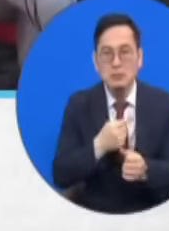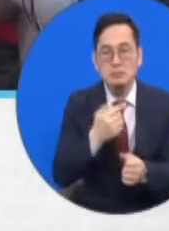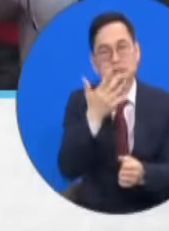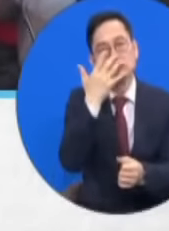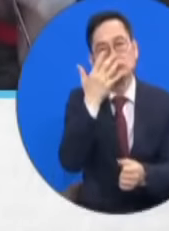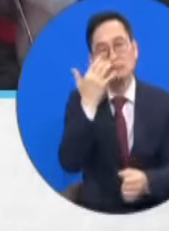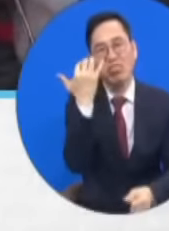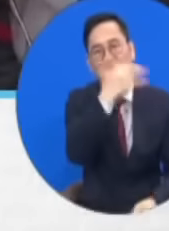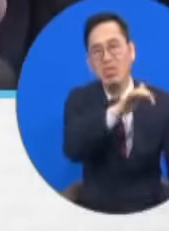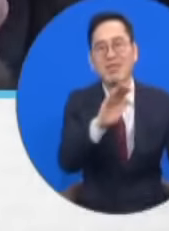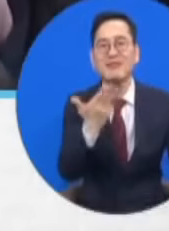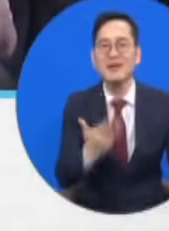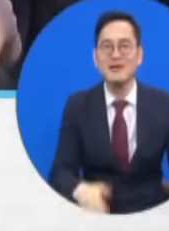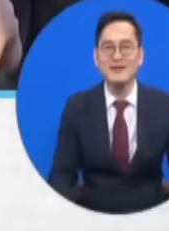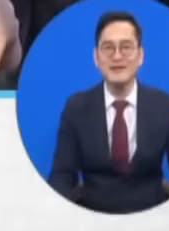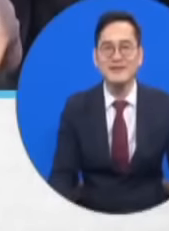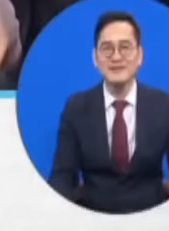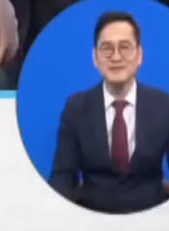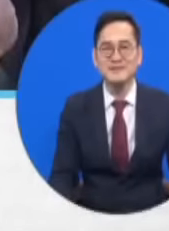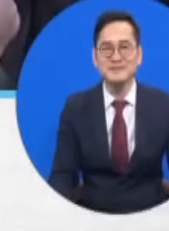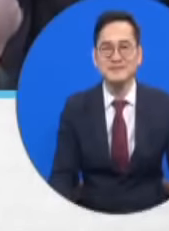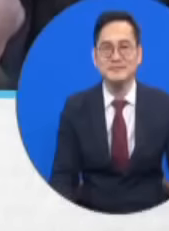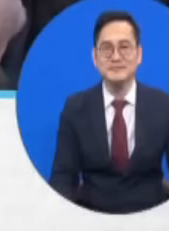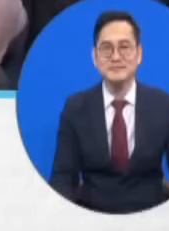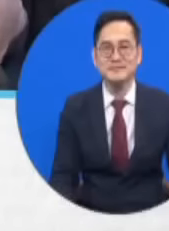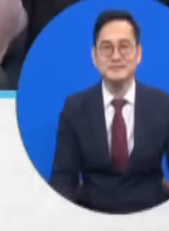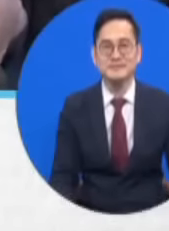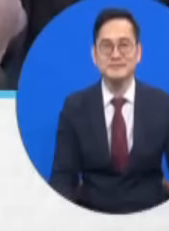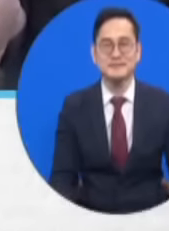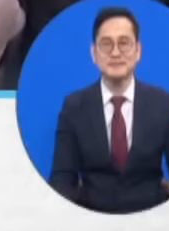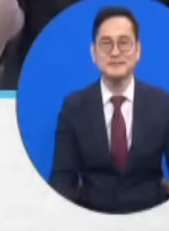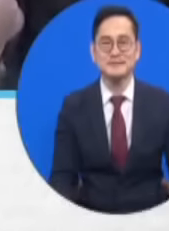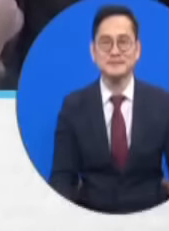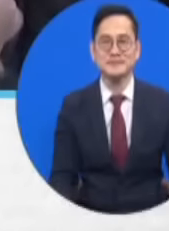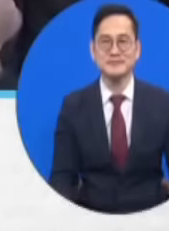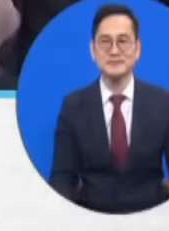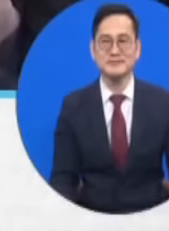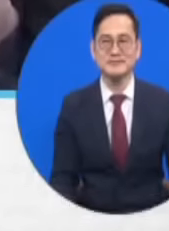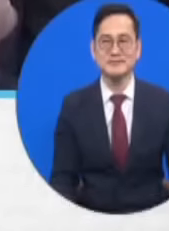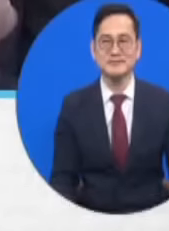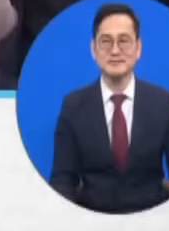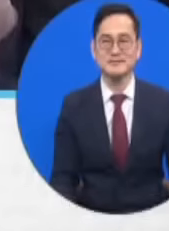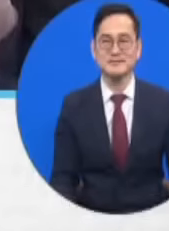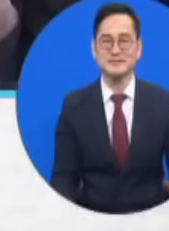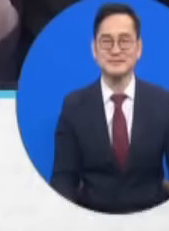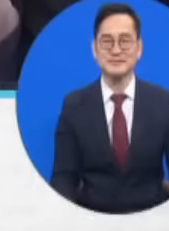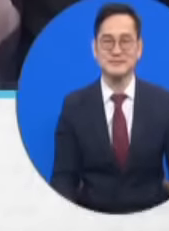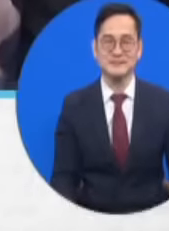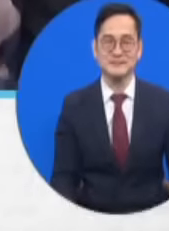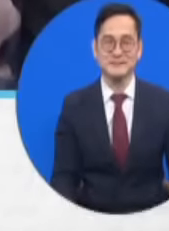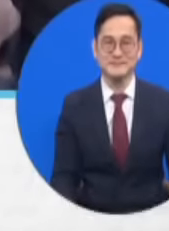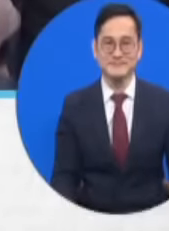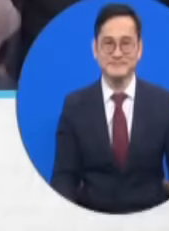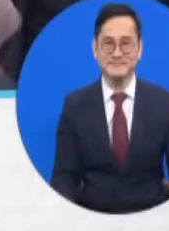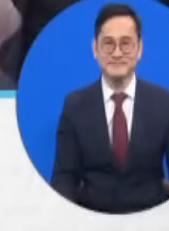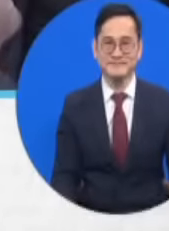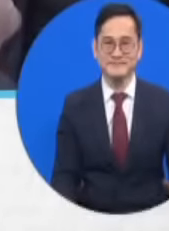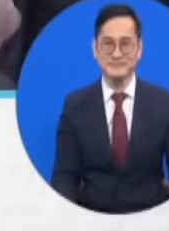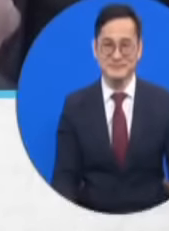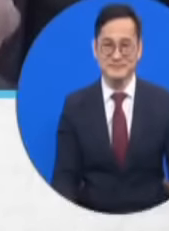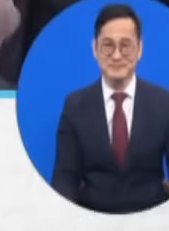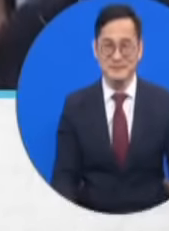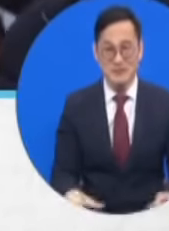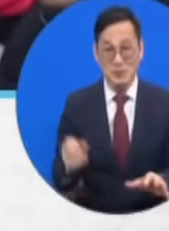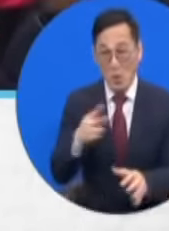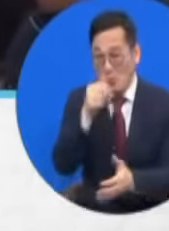막말을 섞여가지고 결국 아무것도 아닌 것처럼 되는 거예요. 그런 건 지금 이번 총선에 어떤 특징을 나타내고 있는데 웬만한